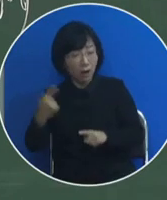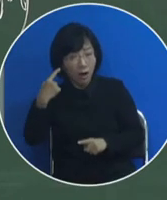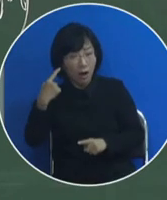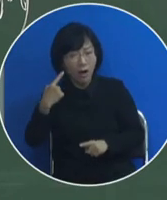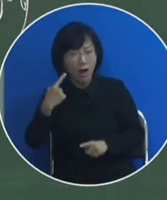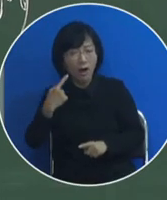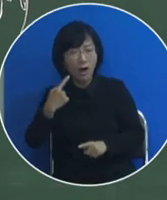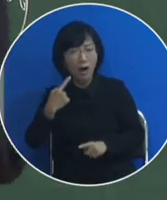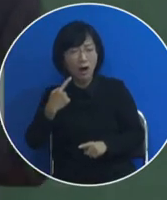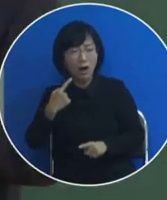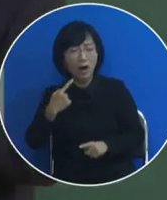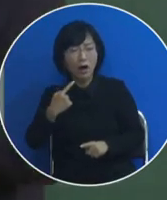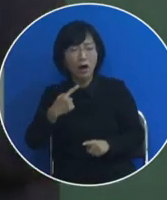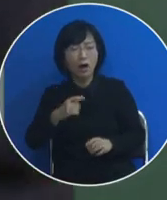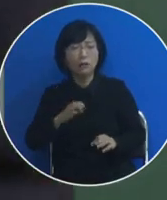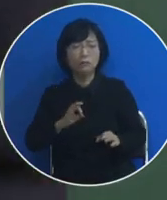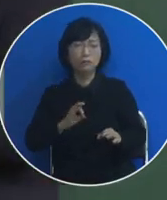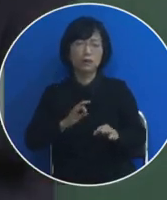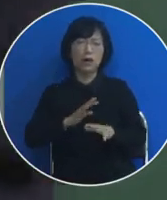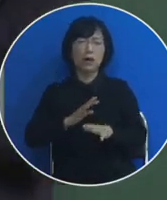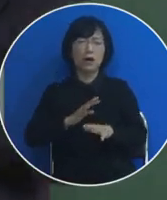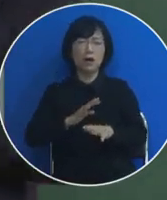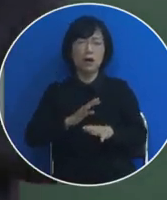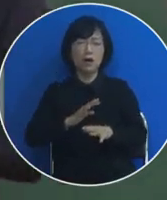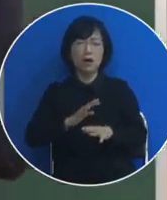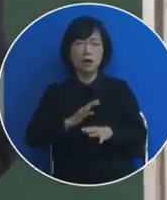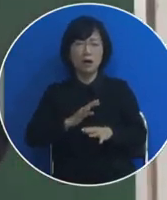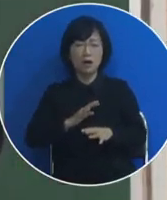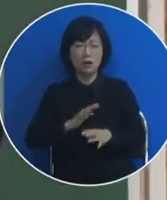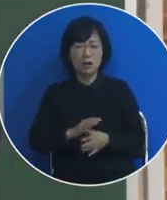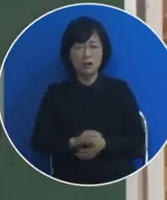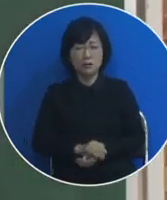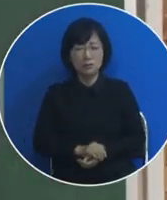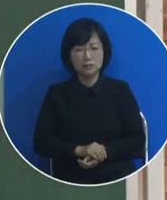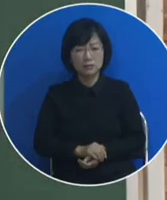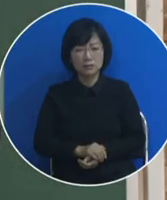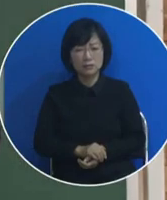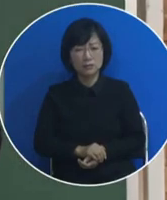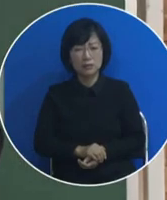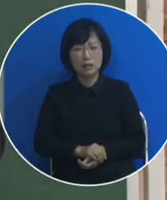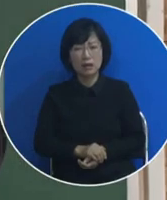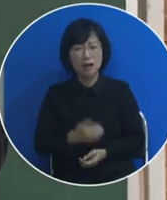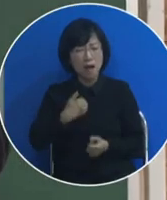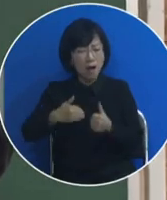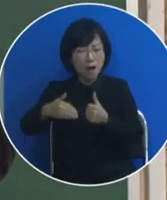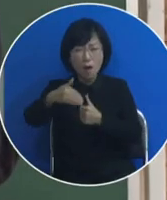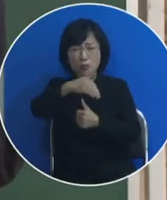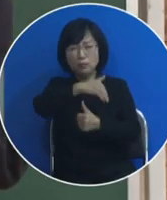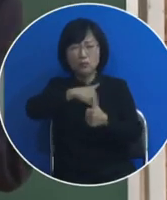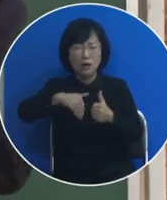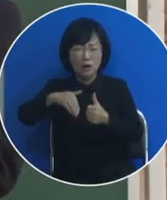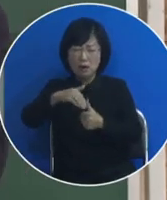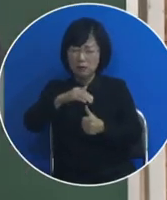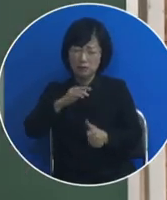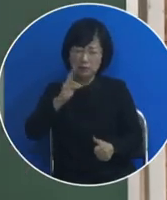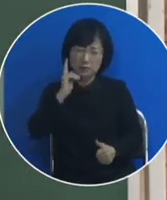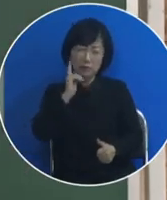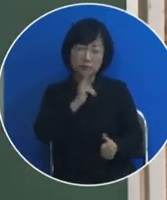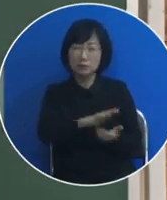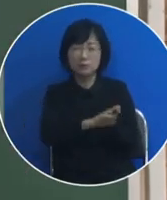all the members sitting there. 그래가지고 완전히 뭐 진짜 뭐 완전 죽은 분위기 된 거죠. And so everything, you know, turned